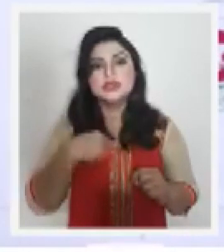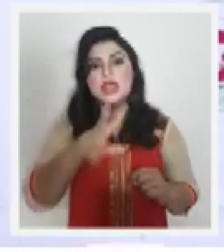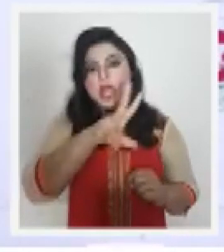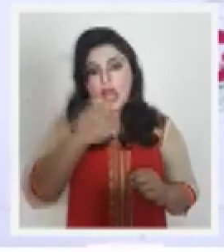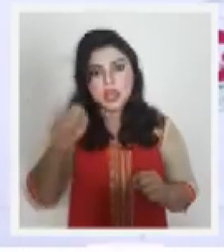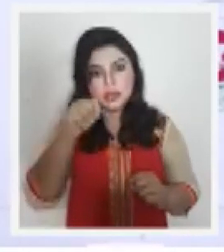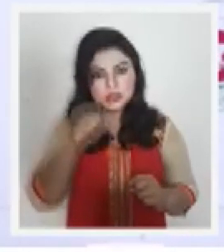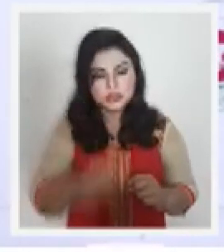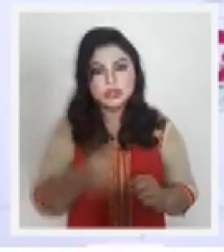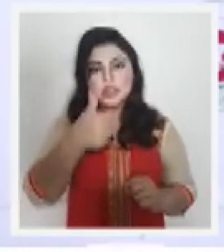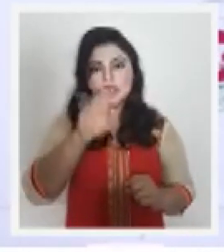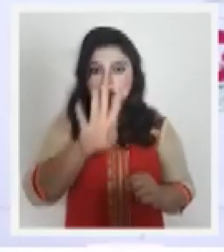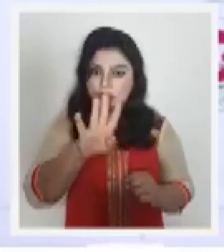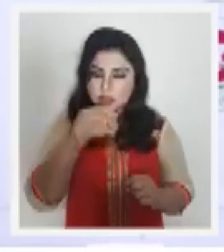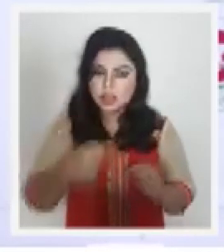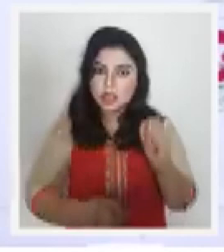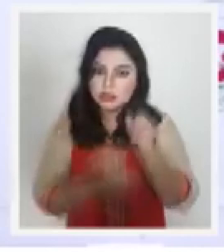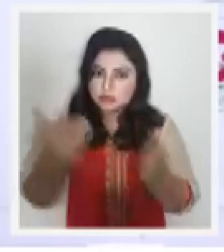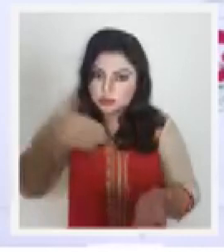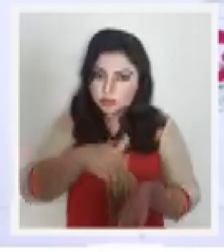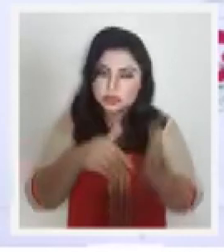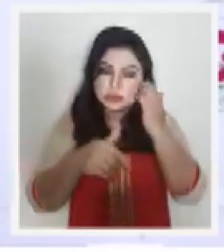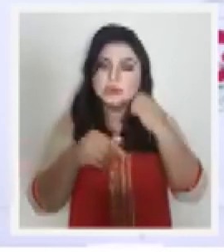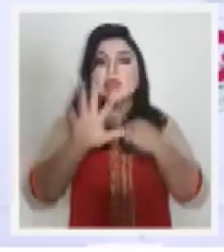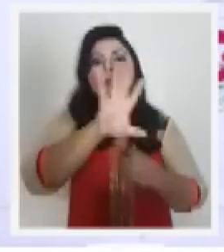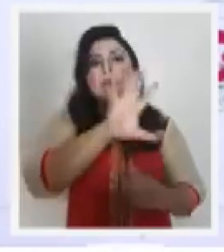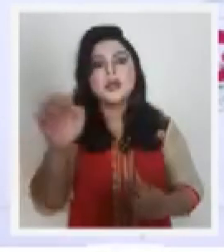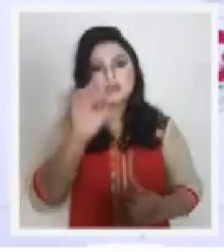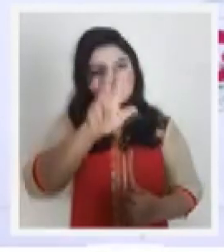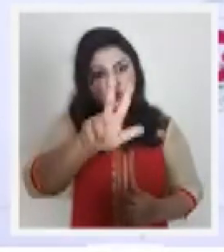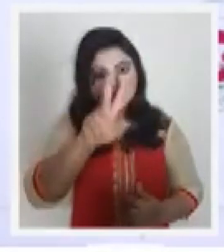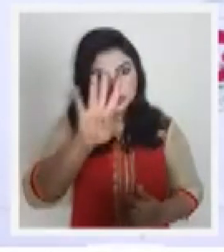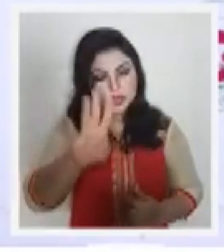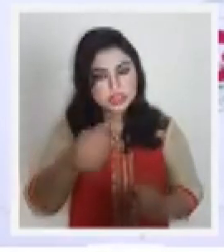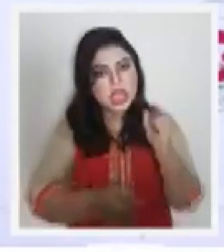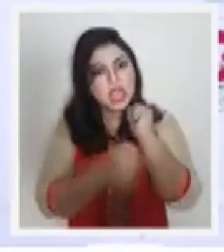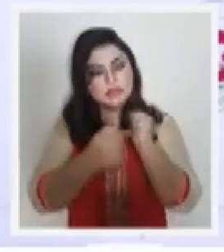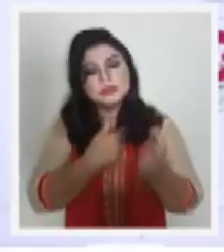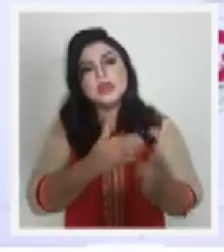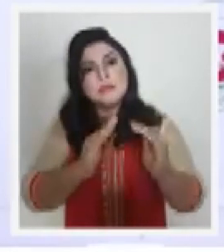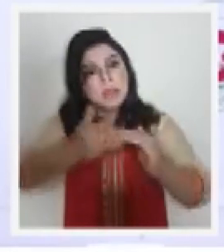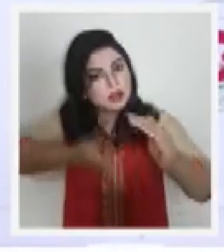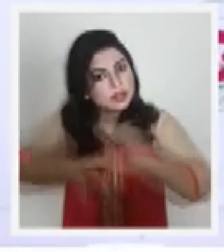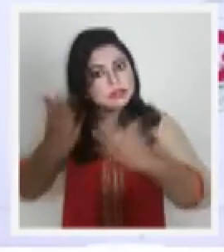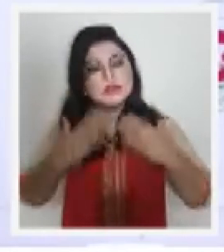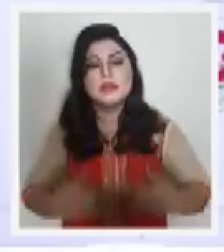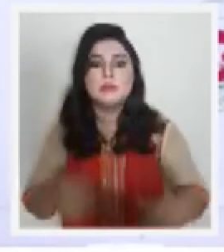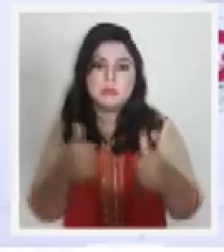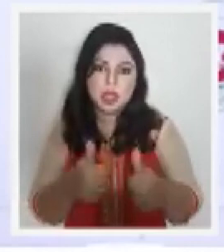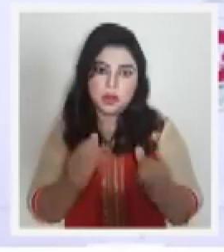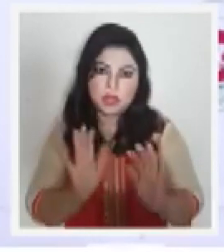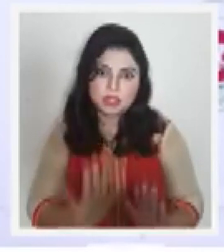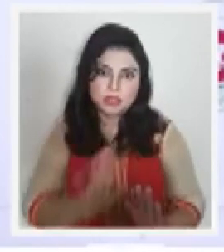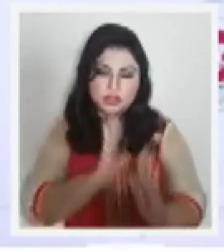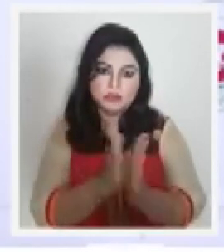গত 24 ঘন্টায় আইসোলেশনে যুক্ত হয়েছে 863 জন। আইসোলেশন থেকে ছাড়া পেয়েছেন 24 ঘন্টায় 584 জন।